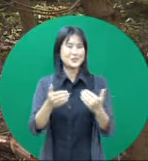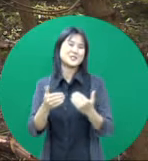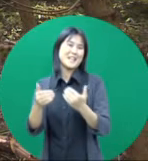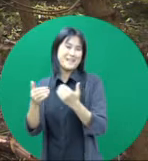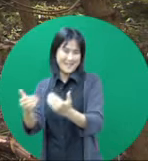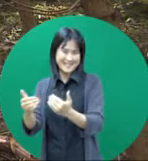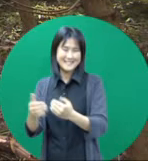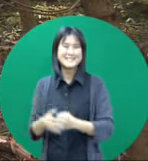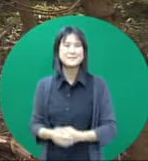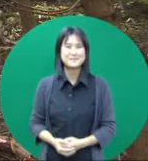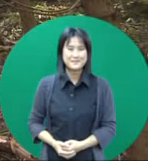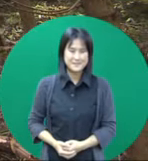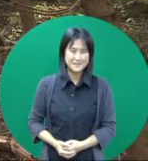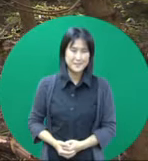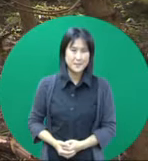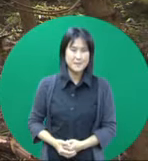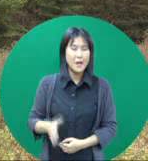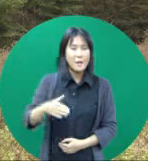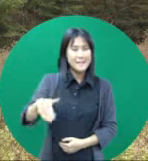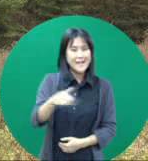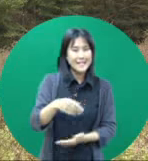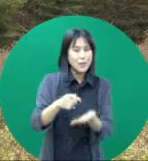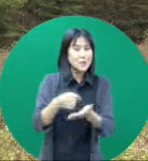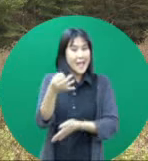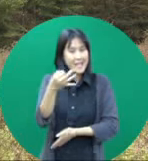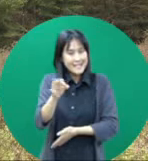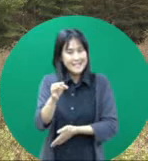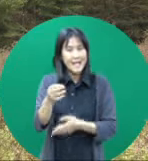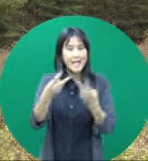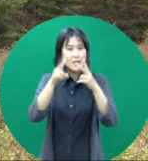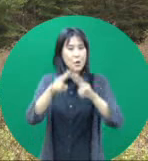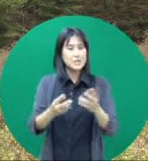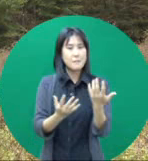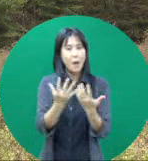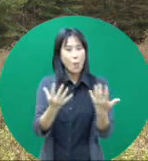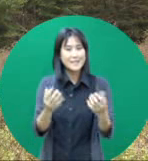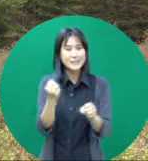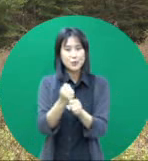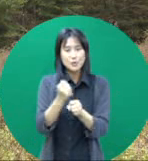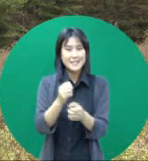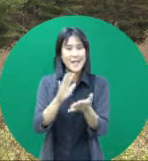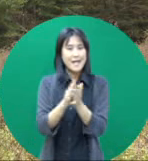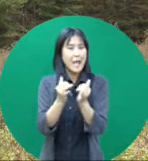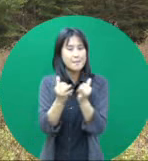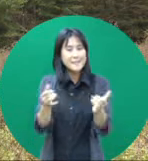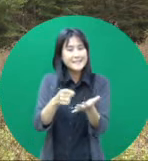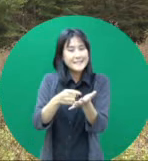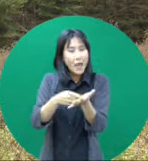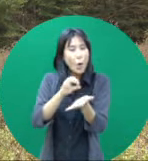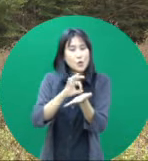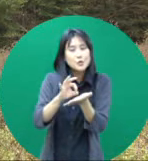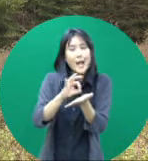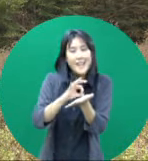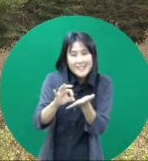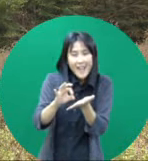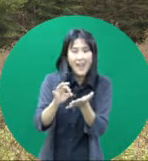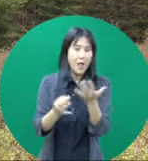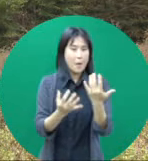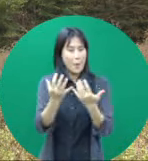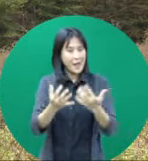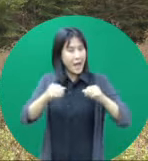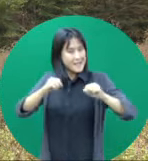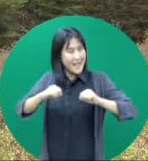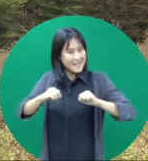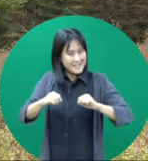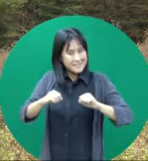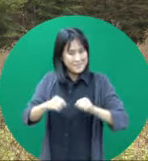確実に進められています。皆さんが納められた広島の森づくり県民税はこのような活動を